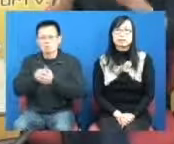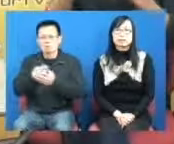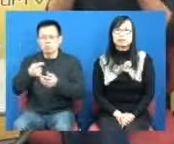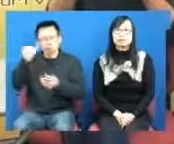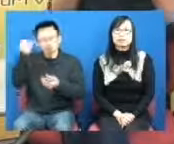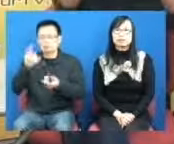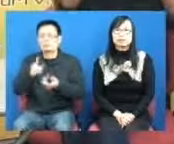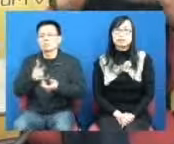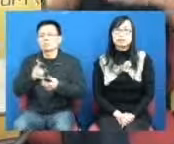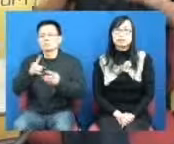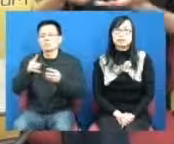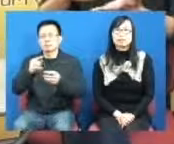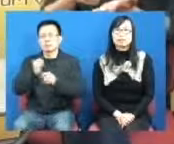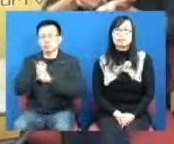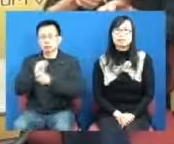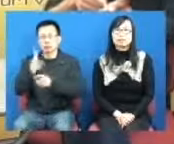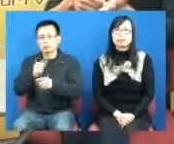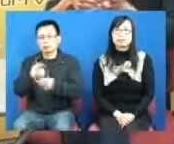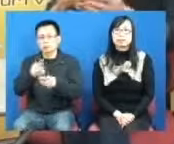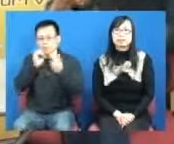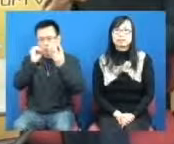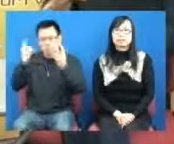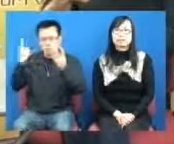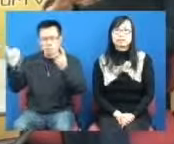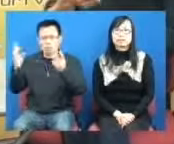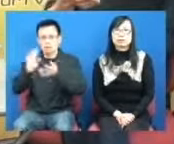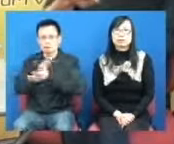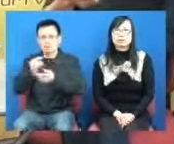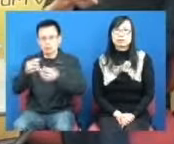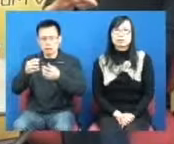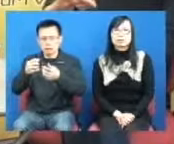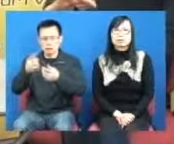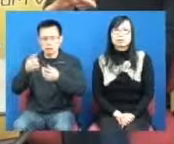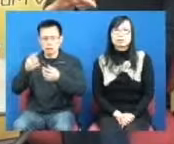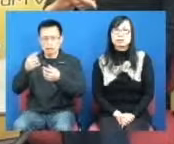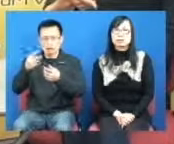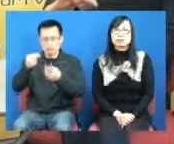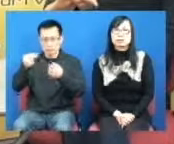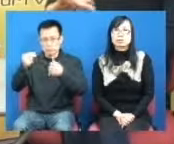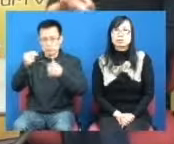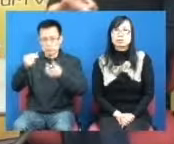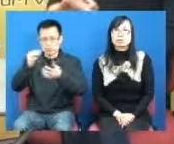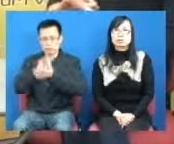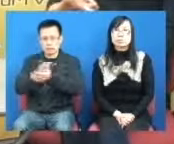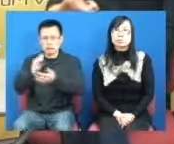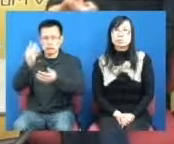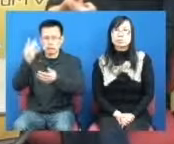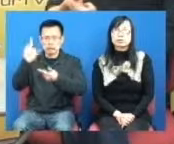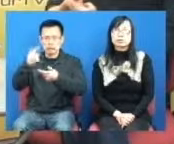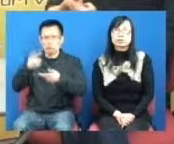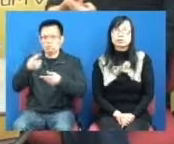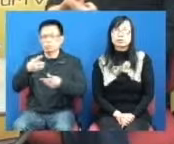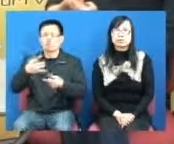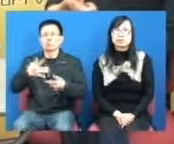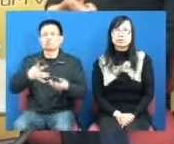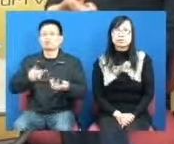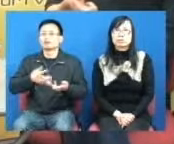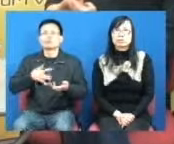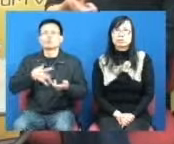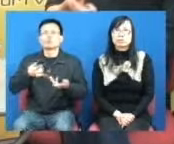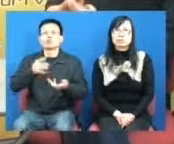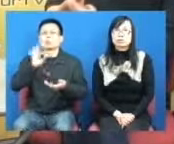他的研究是2004年到現在今年2011年即是數回7年7年都交不了課那算怎樣即是沒有交過